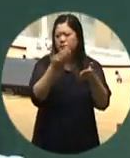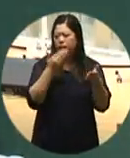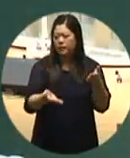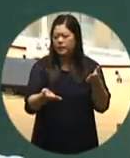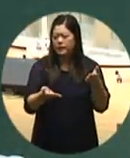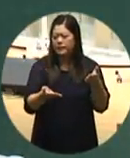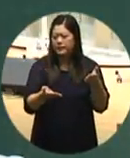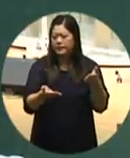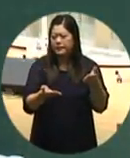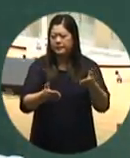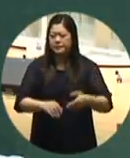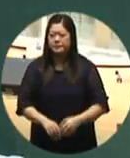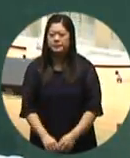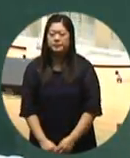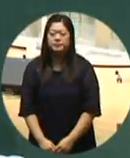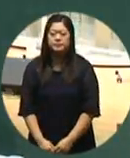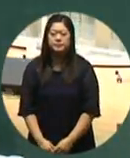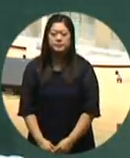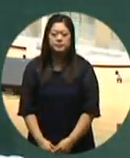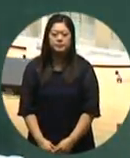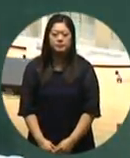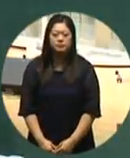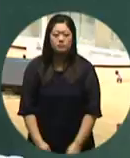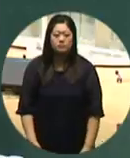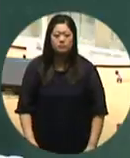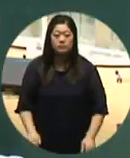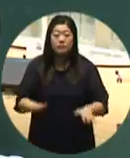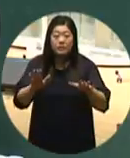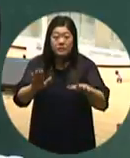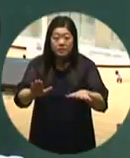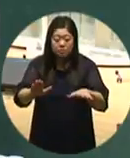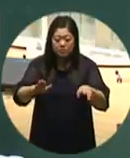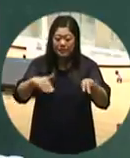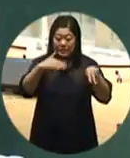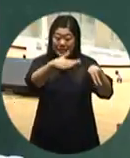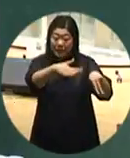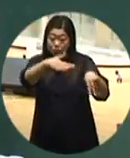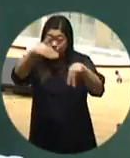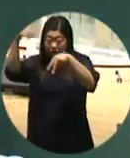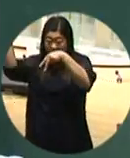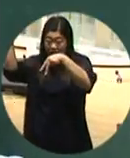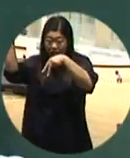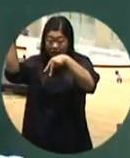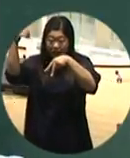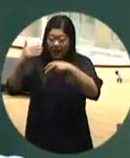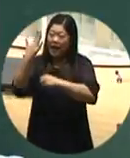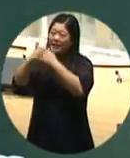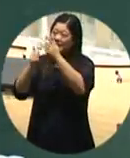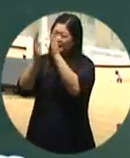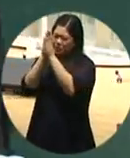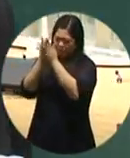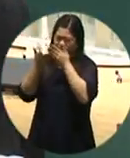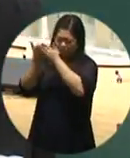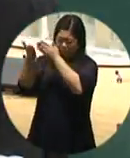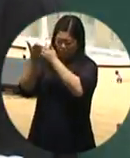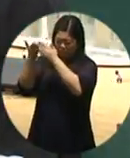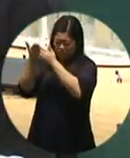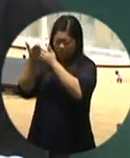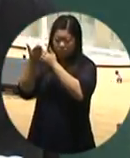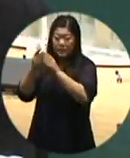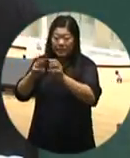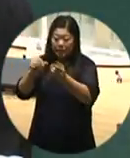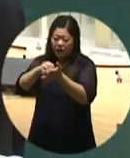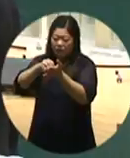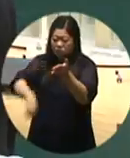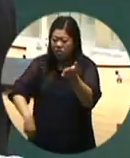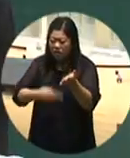to see these things. 어째서 사무엘의 하는 말이 땅에 떨어지지 않았냐? How is it that all the words of Samuel did